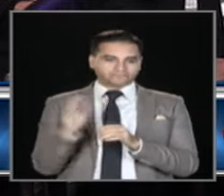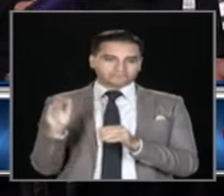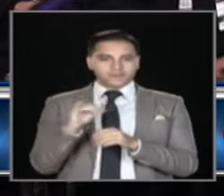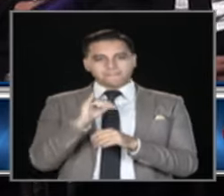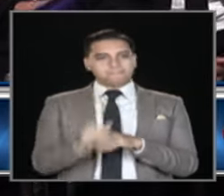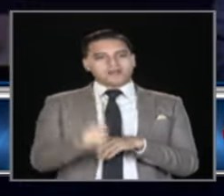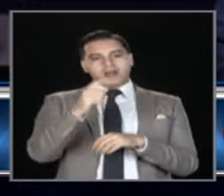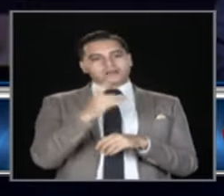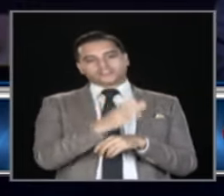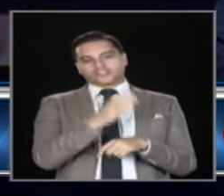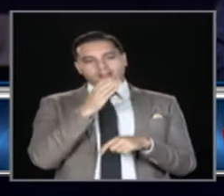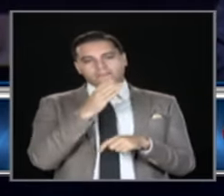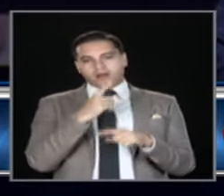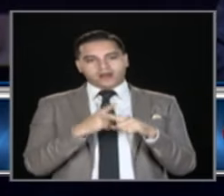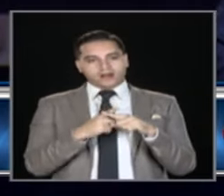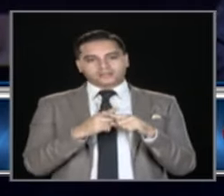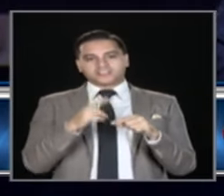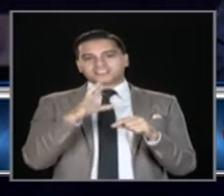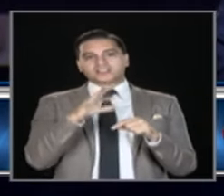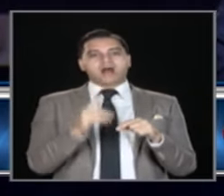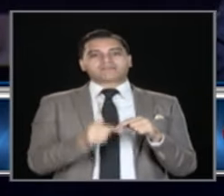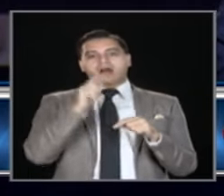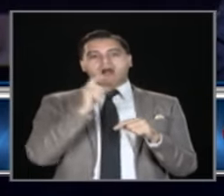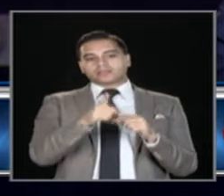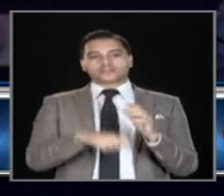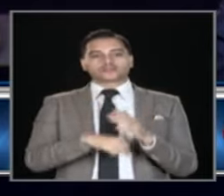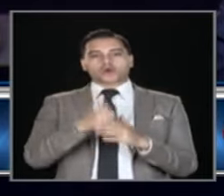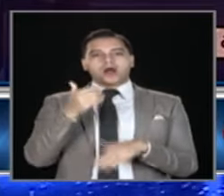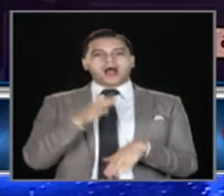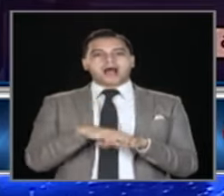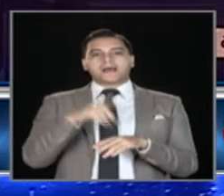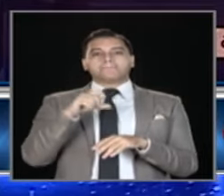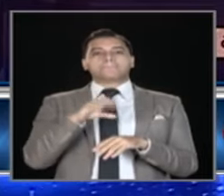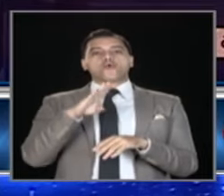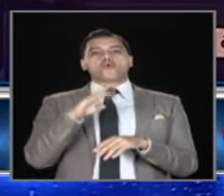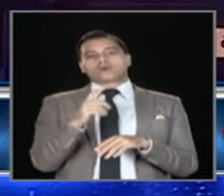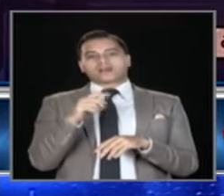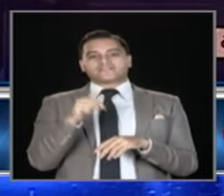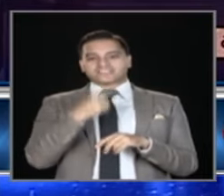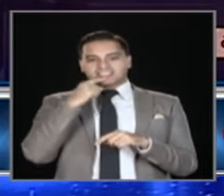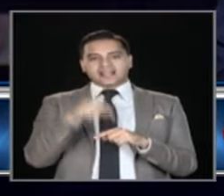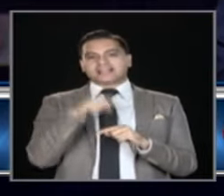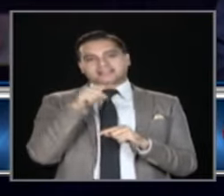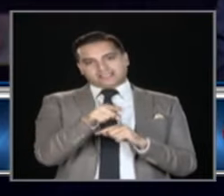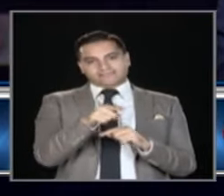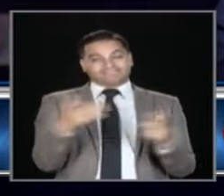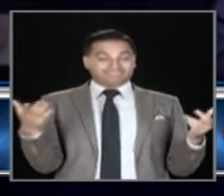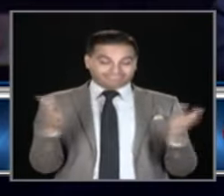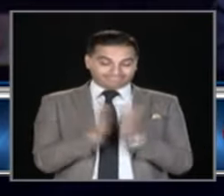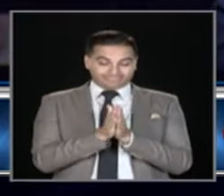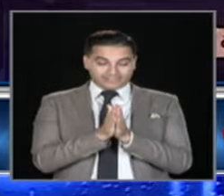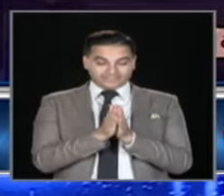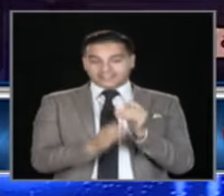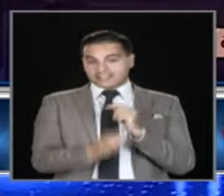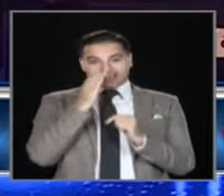ميار حمادة زهران القاسمي حصل على جائزة البوكر في السنة دي. هارد لك،